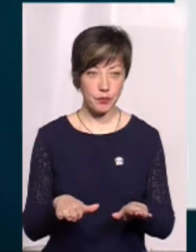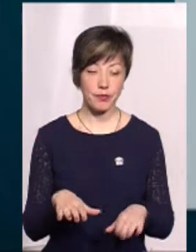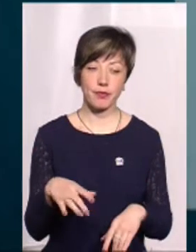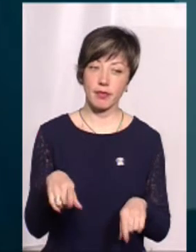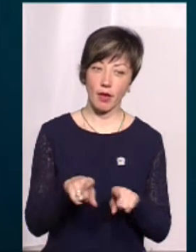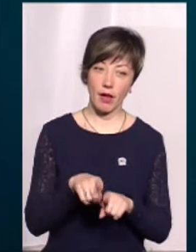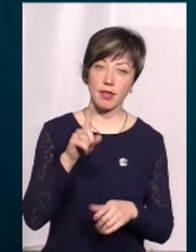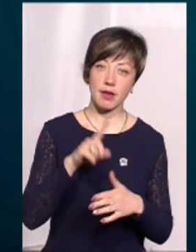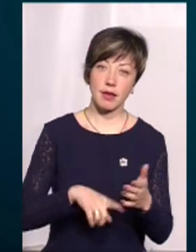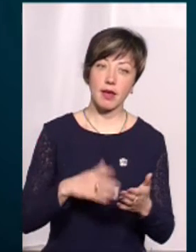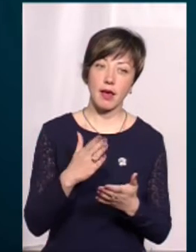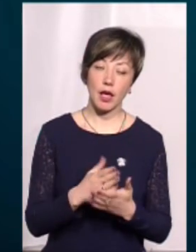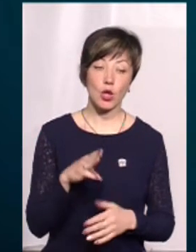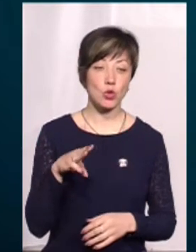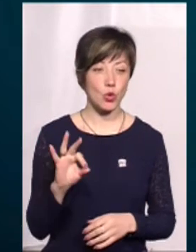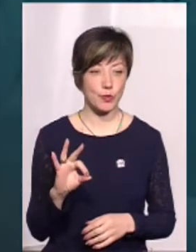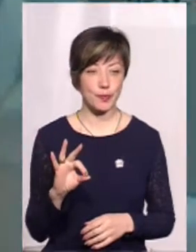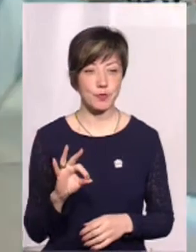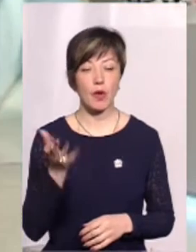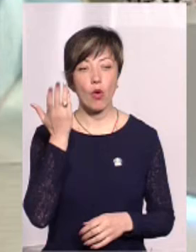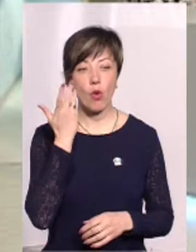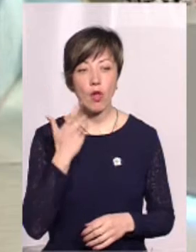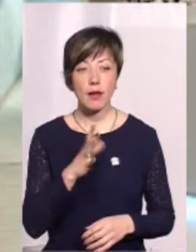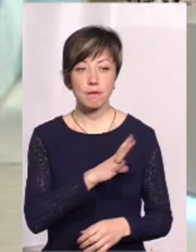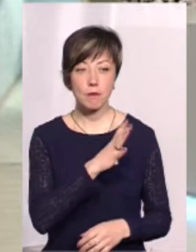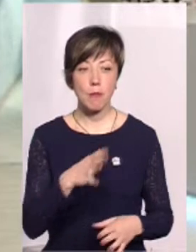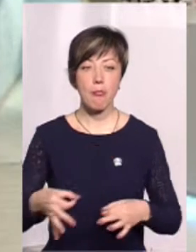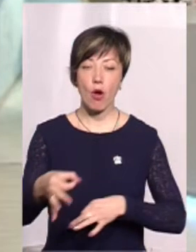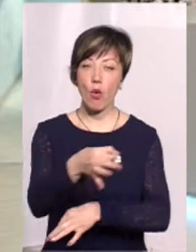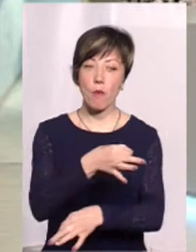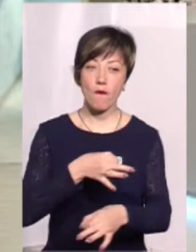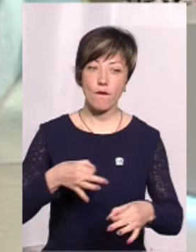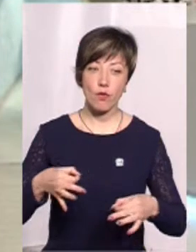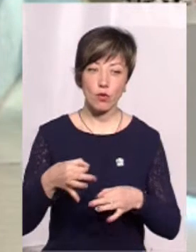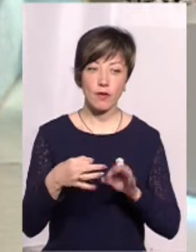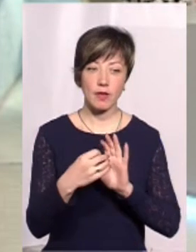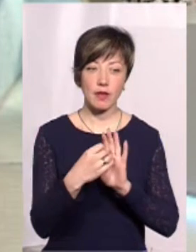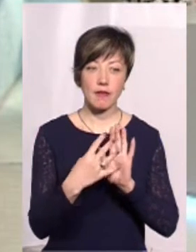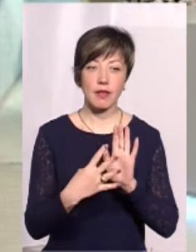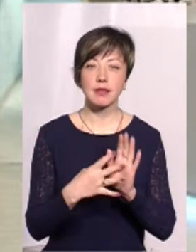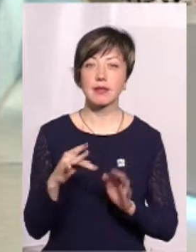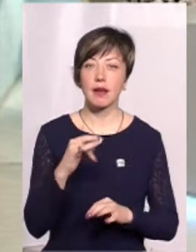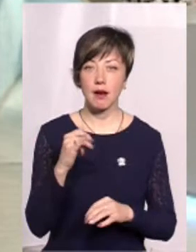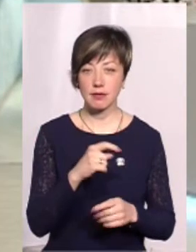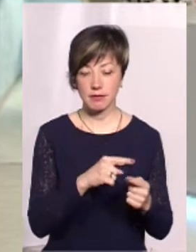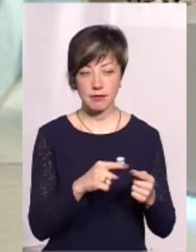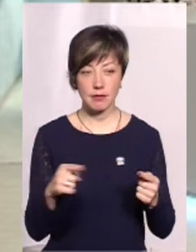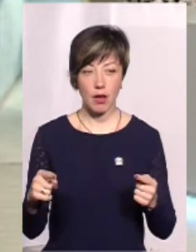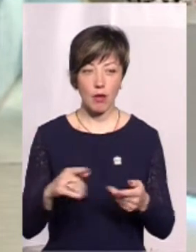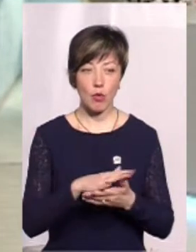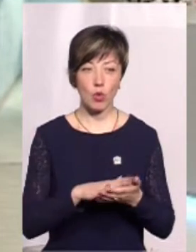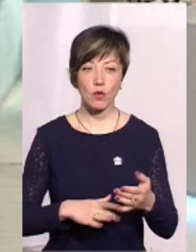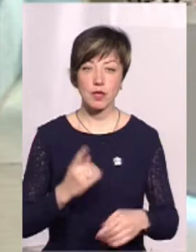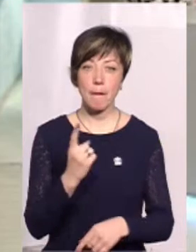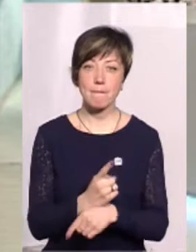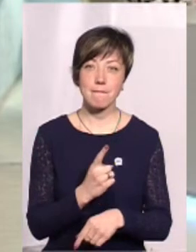щось така надія є, то коли обговорилось вже в 19-й раз продовження мораторію на